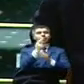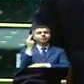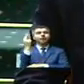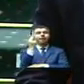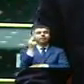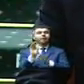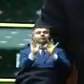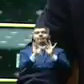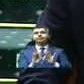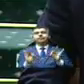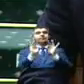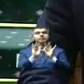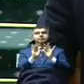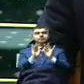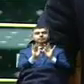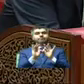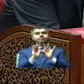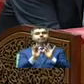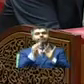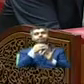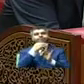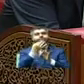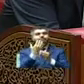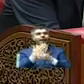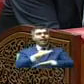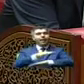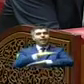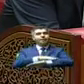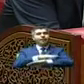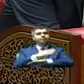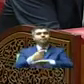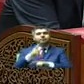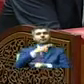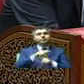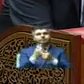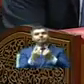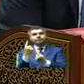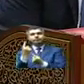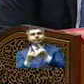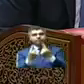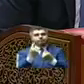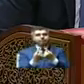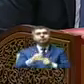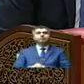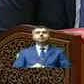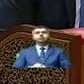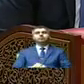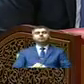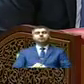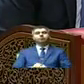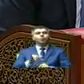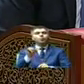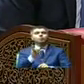عن بعض السلوكات لا أخلاقية التي أصبحت رائجة في جل الجامعات المغربية. فمتى